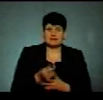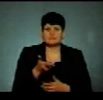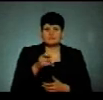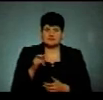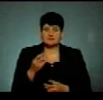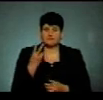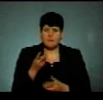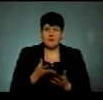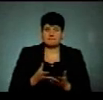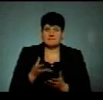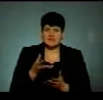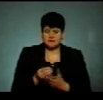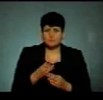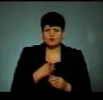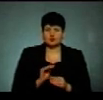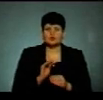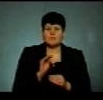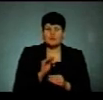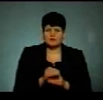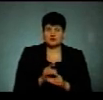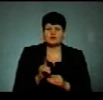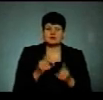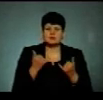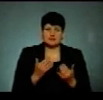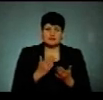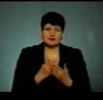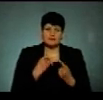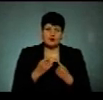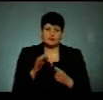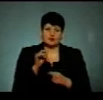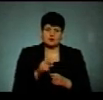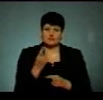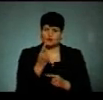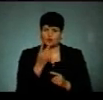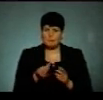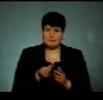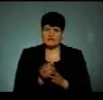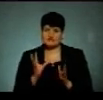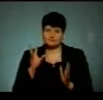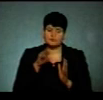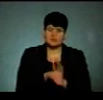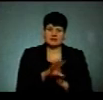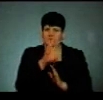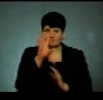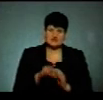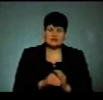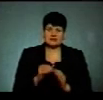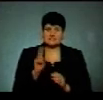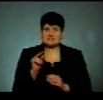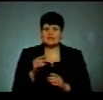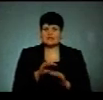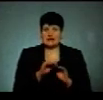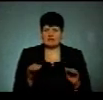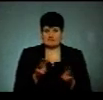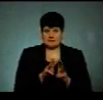двома платіжками. Я хочу додати, що зараз йдеться про те, аби знову в одну платіжку збити ці всі цифри на рівні